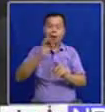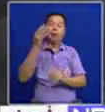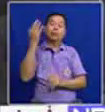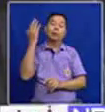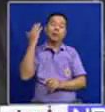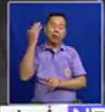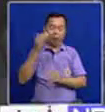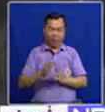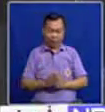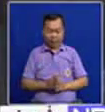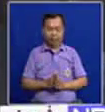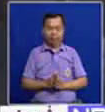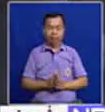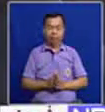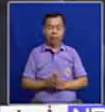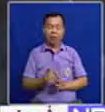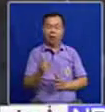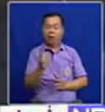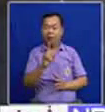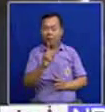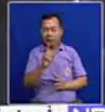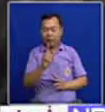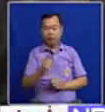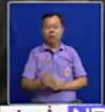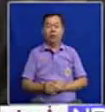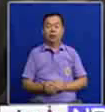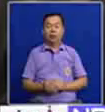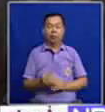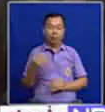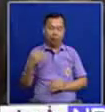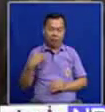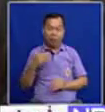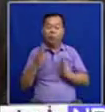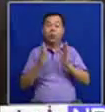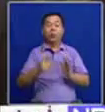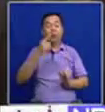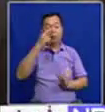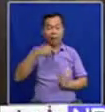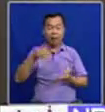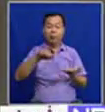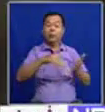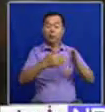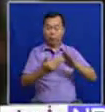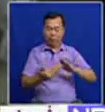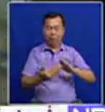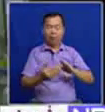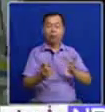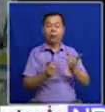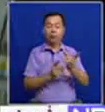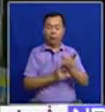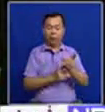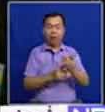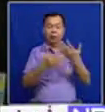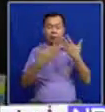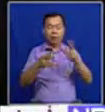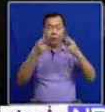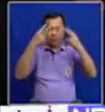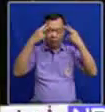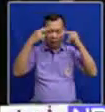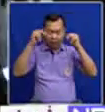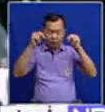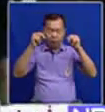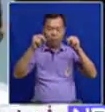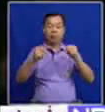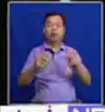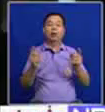วที่ป้ายชื่ออ่อนสีเลียงธนสารคนไทยที่เสียชีวิตจากเหตุการณ์ดังกล่าวจากนั้นนายกรัฐมนตรีได้ห